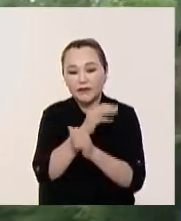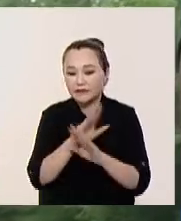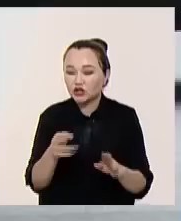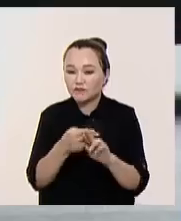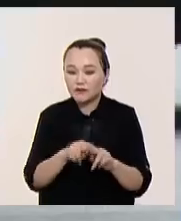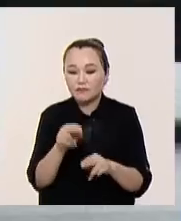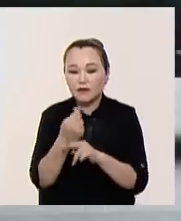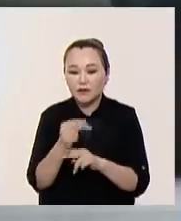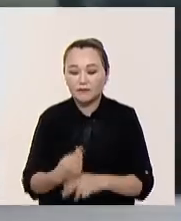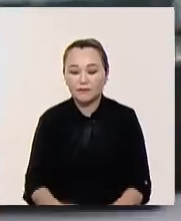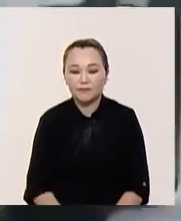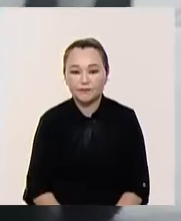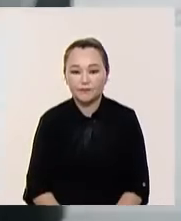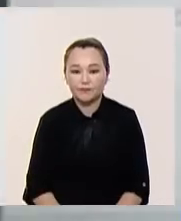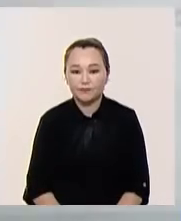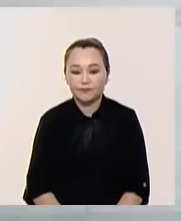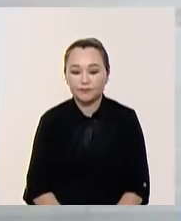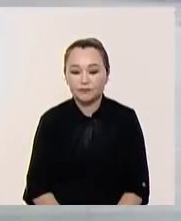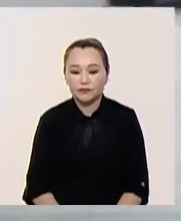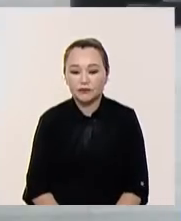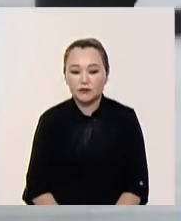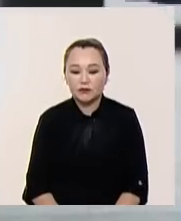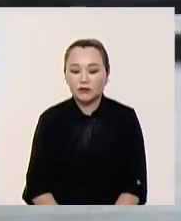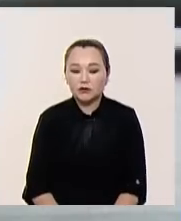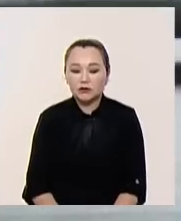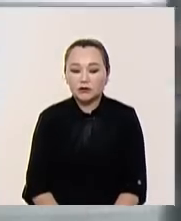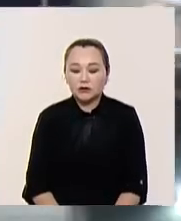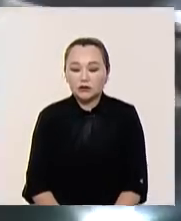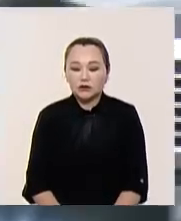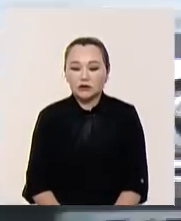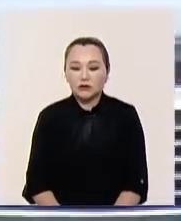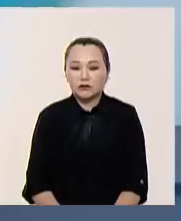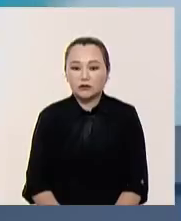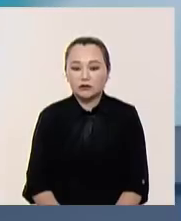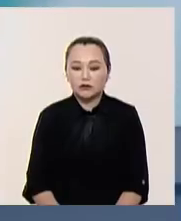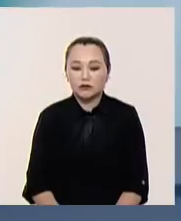поправки. Людмила Батюшкина, Ирина Нинашева, Информбюро, Карагандинская область.